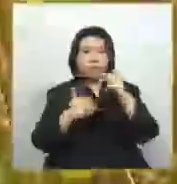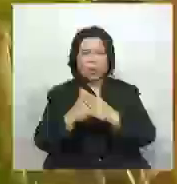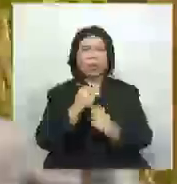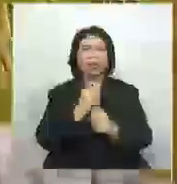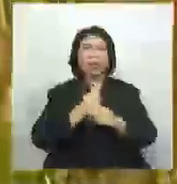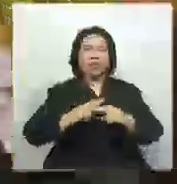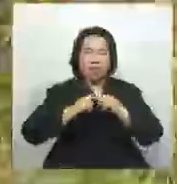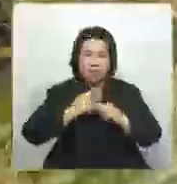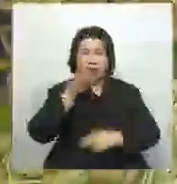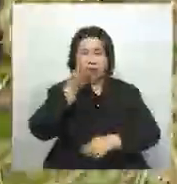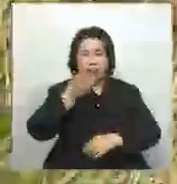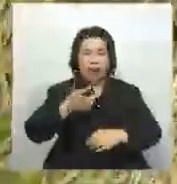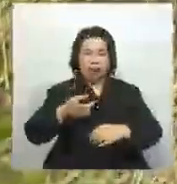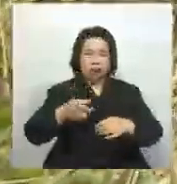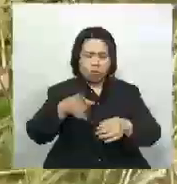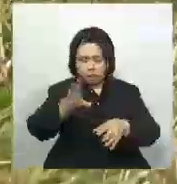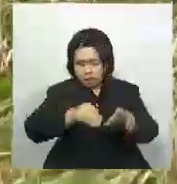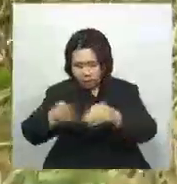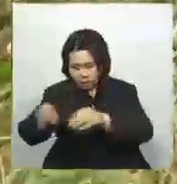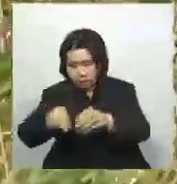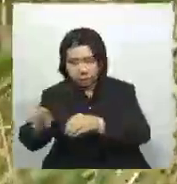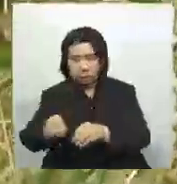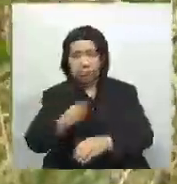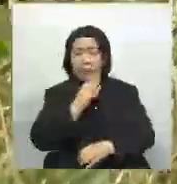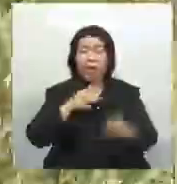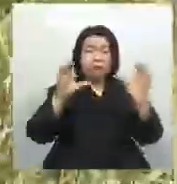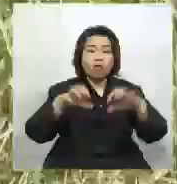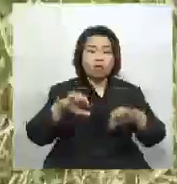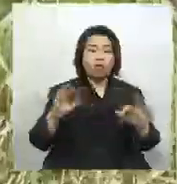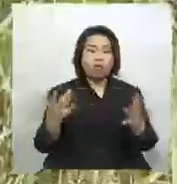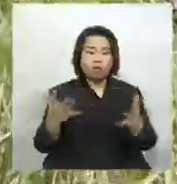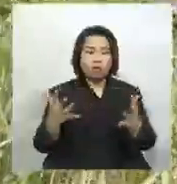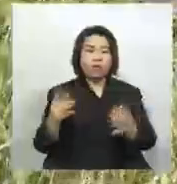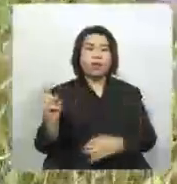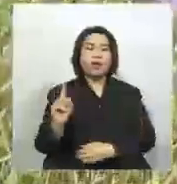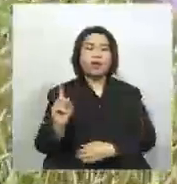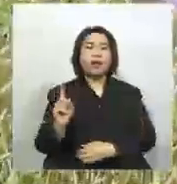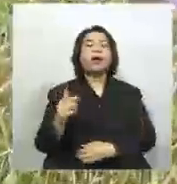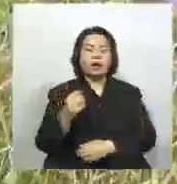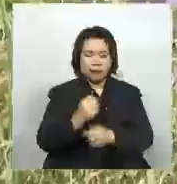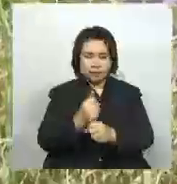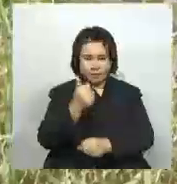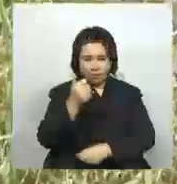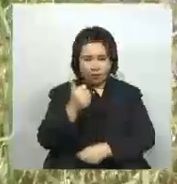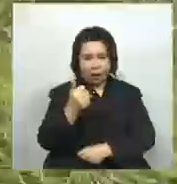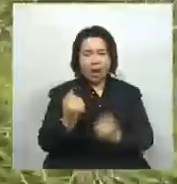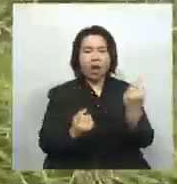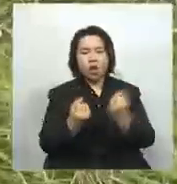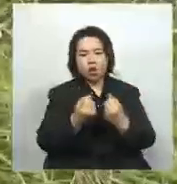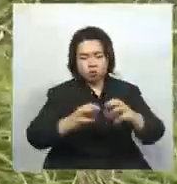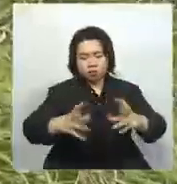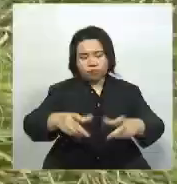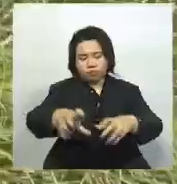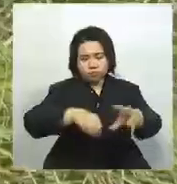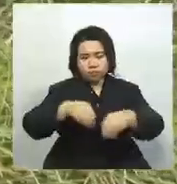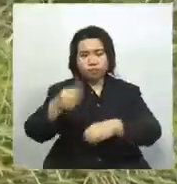เพื่อเก็บข้าวบางส่วนไปก่อนซึ่งคาดว่าหากไม่มีฝนตกลงมาก็จะสามารถเก็บเกี่ยวข้าวด้วยรถเกี่ยวข้าว